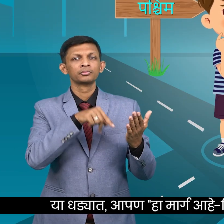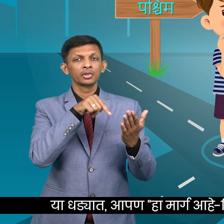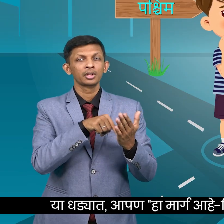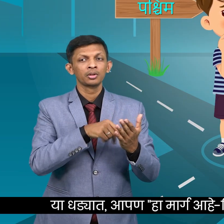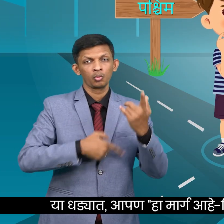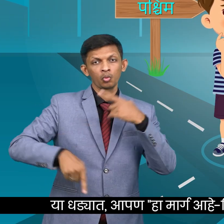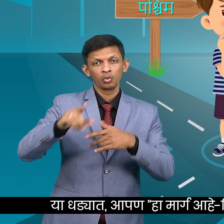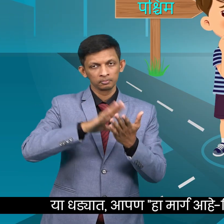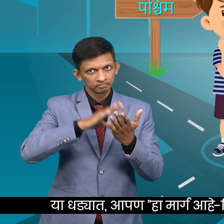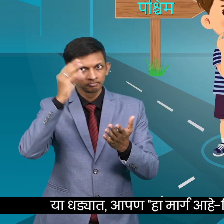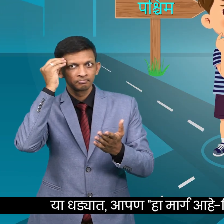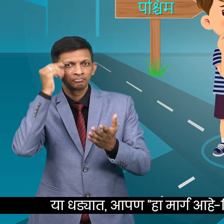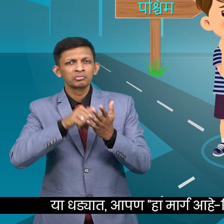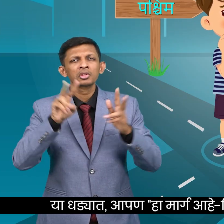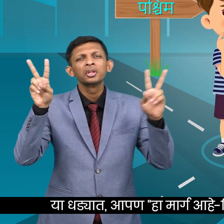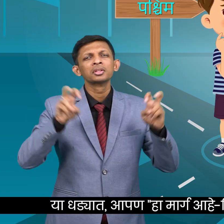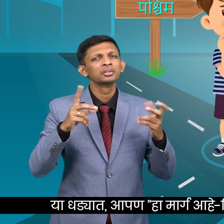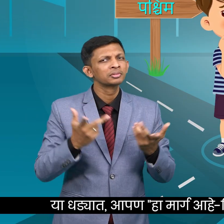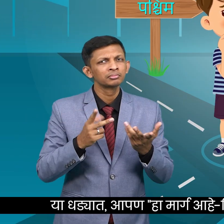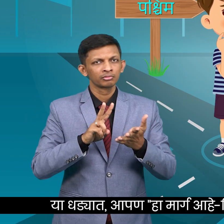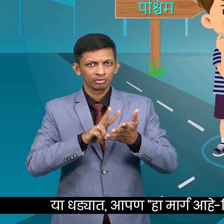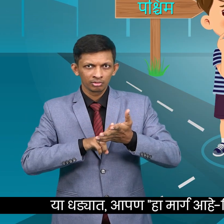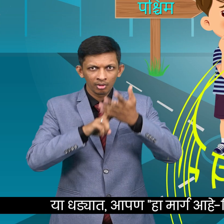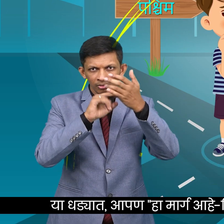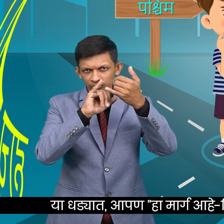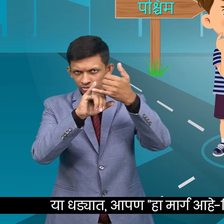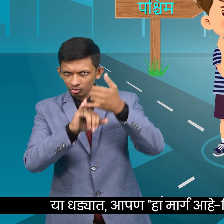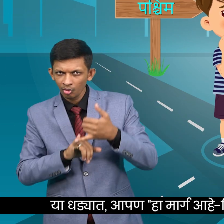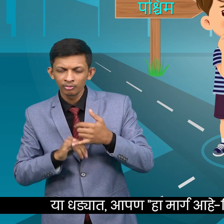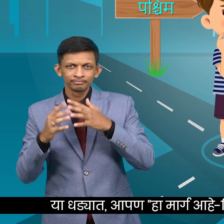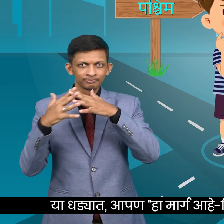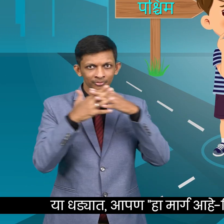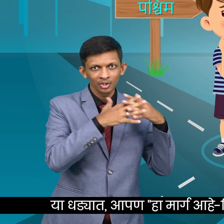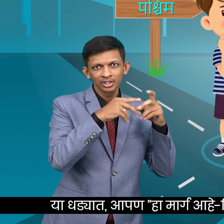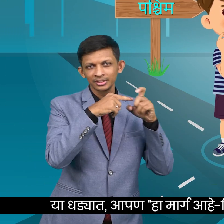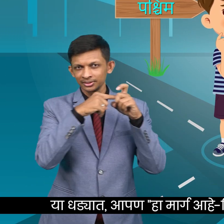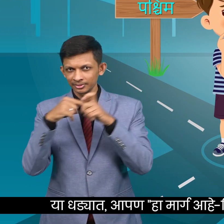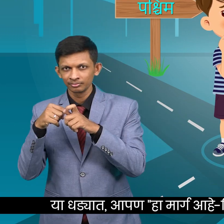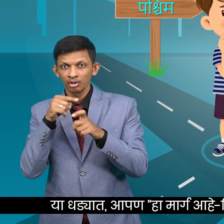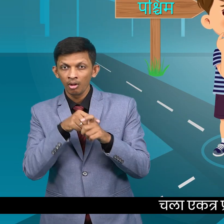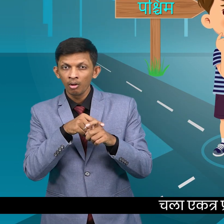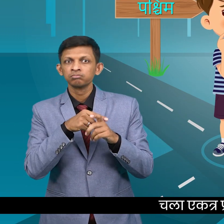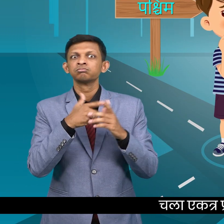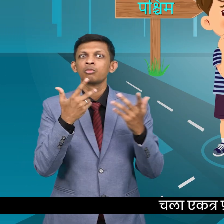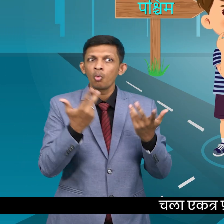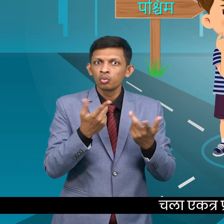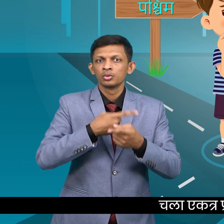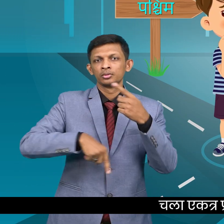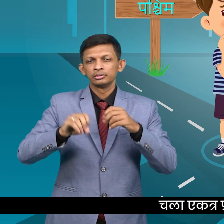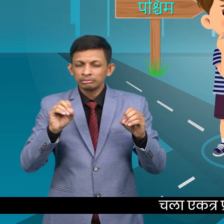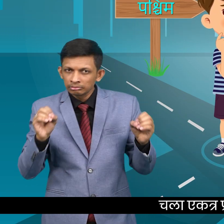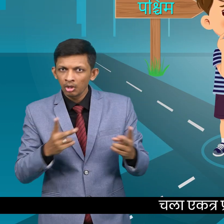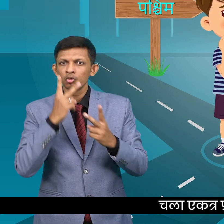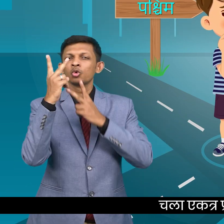धड्यात आपण हा मार्ग आहे दिशा मधून दिशांबद्दल सर्व काही शिकू। चला